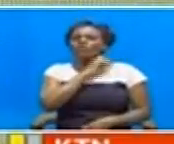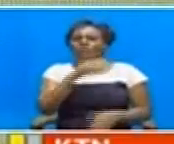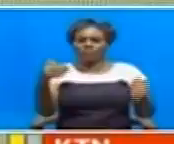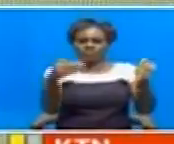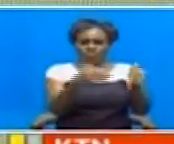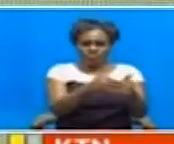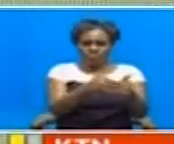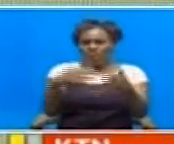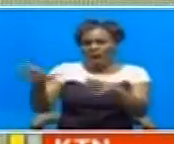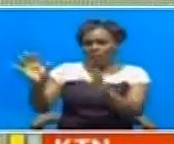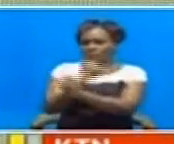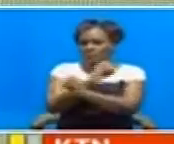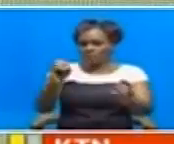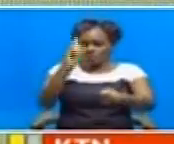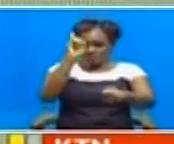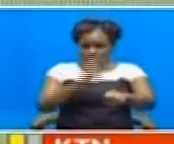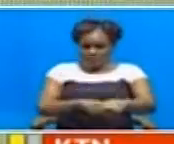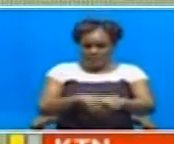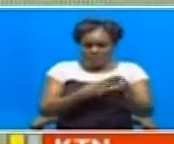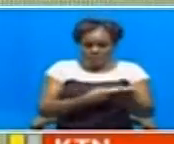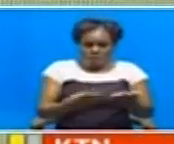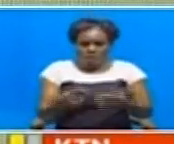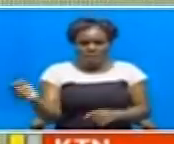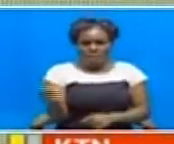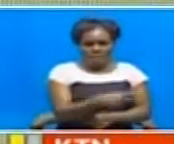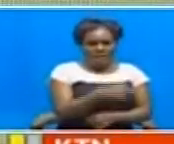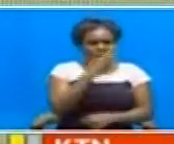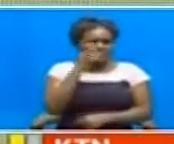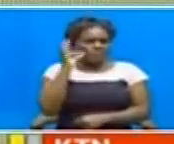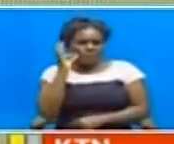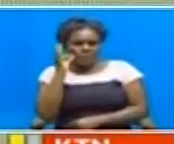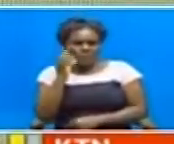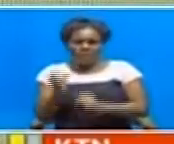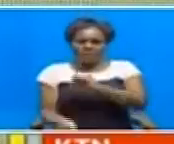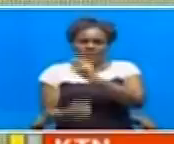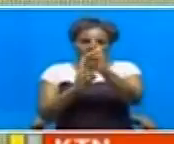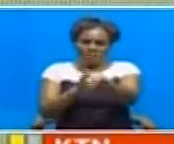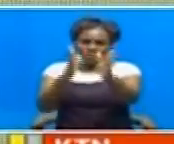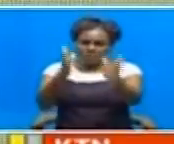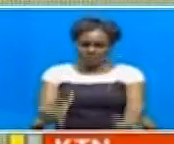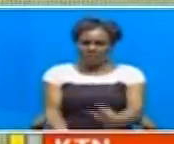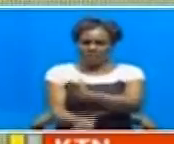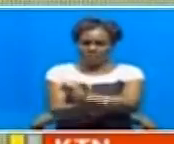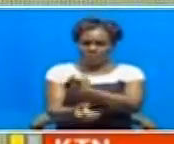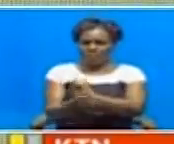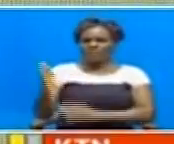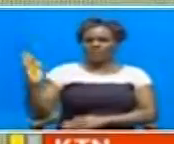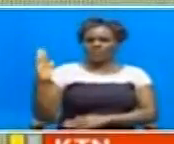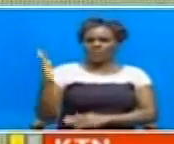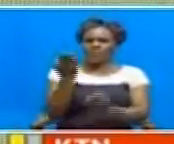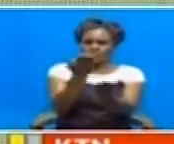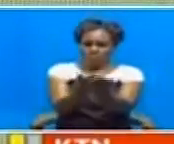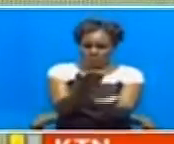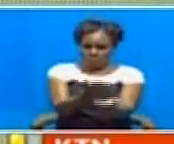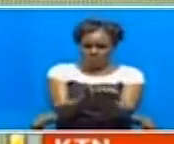marufuku kutotoka nje, hususan wakati huu wa mwezi mtukufu wa Ramadhan. Kama anavyotuarifu mwanahabari Hussein Mohamed, swala la usalama